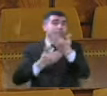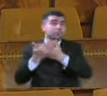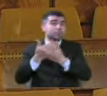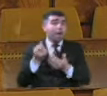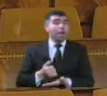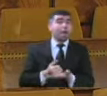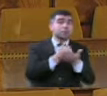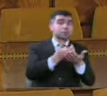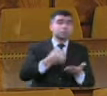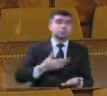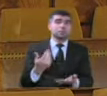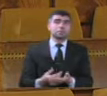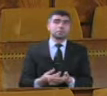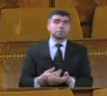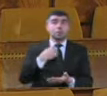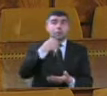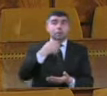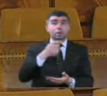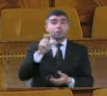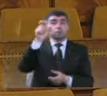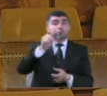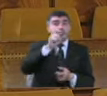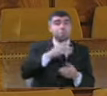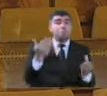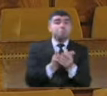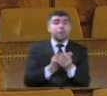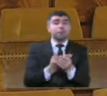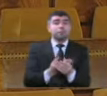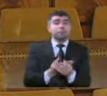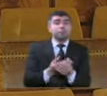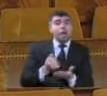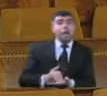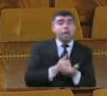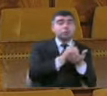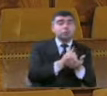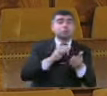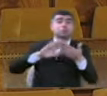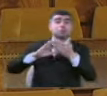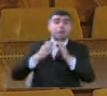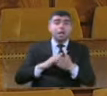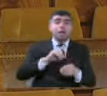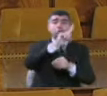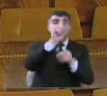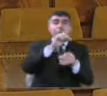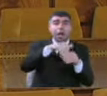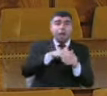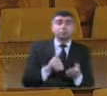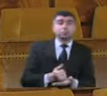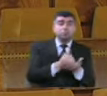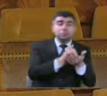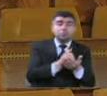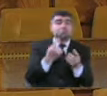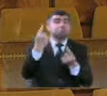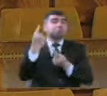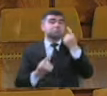كاين عاود كذلك كيحطوا الملفات ديال المنح، كاين بعض الجماعات كتمنح كاين بعض الجماعات ما كتمنحش، وحنا لما